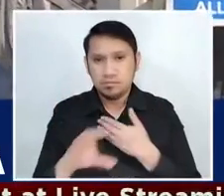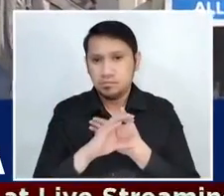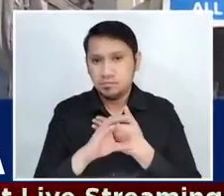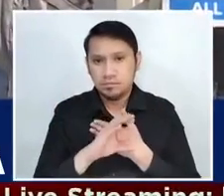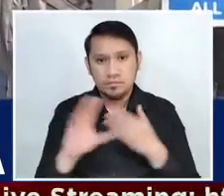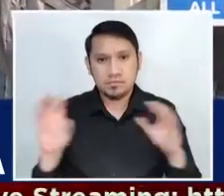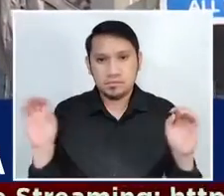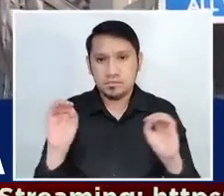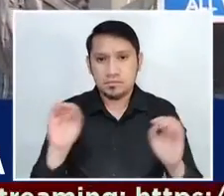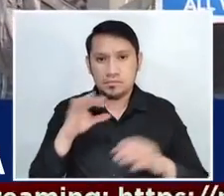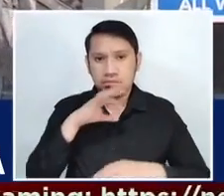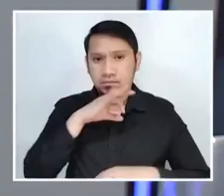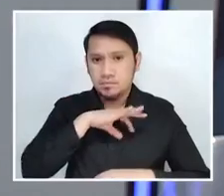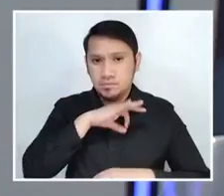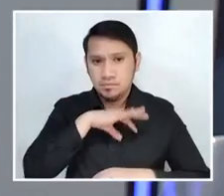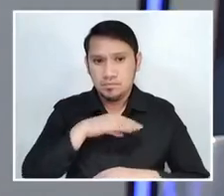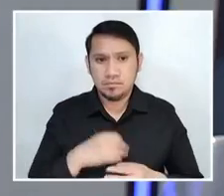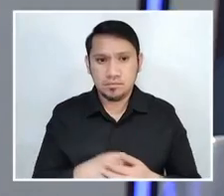benepisyo.